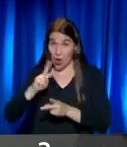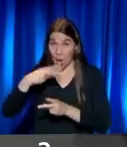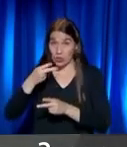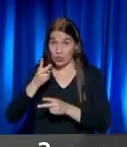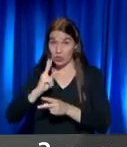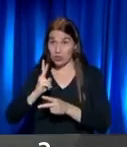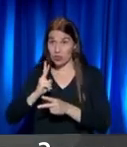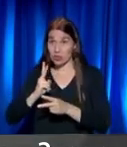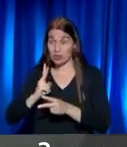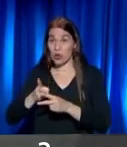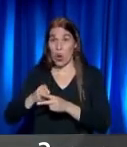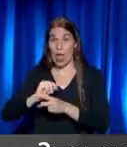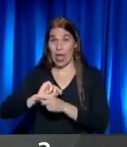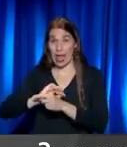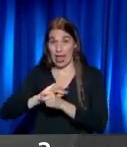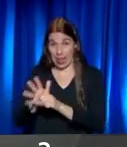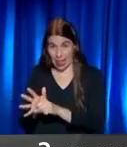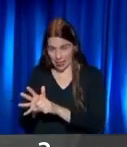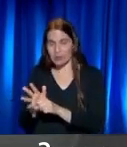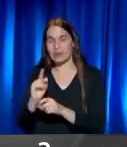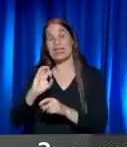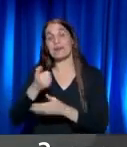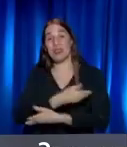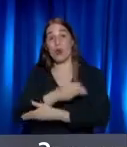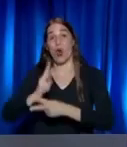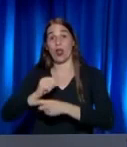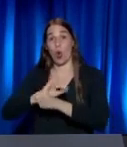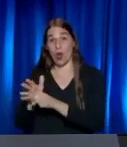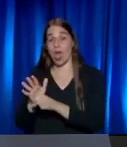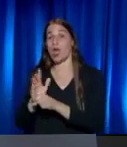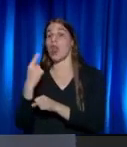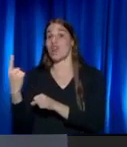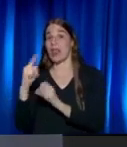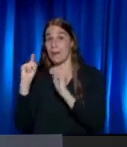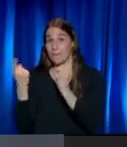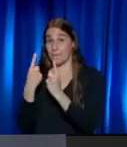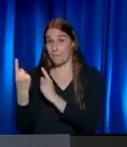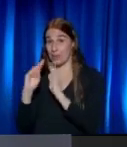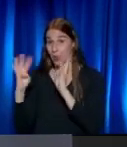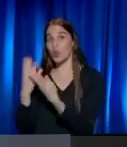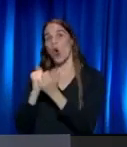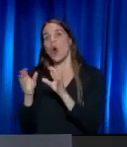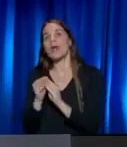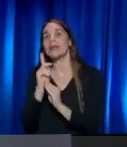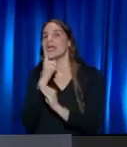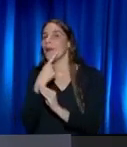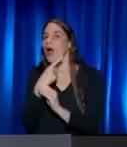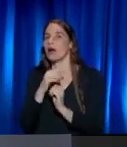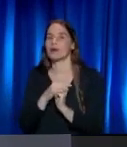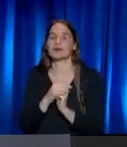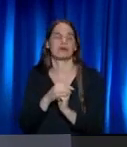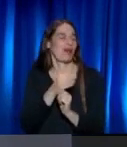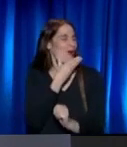הולך לבד לבידוד, או עם אמא שלו לבידוד? שאלה מצוינת. כן, חמודות מאוד. אחי, אם לא